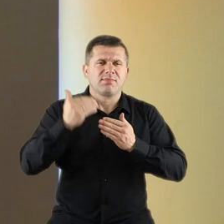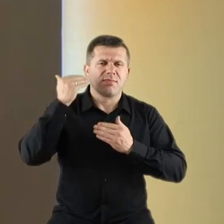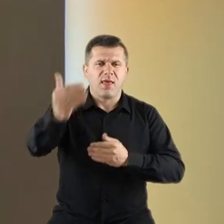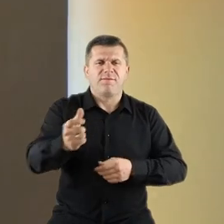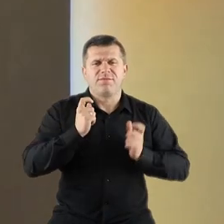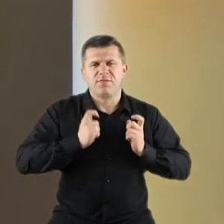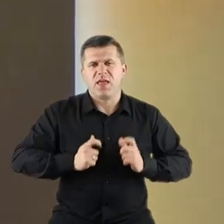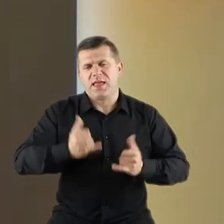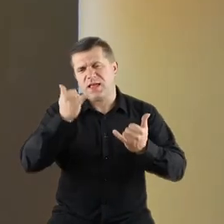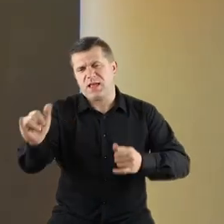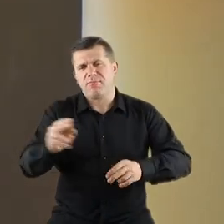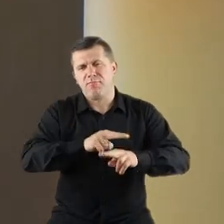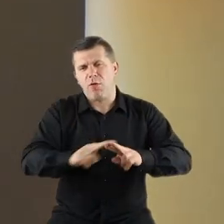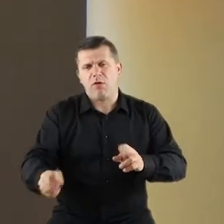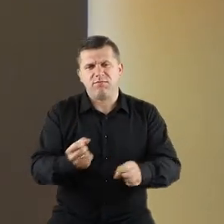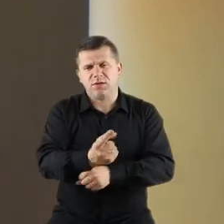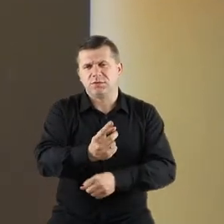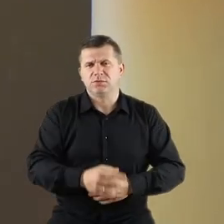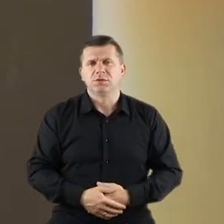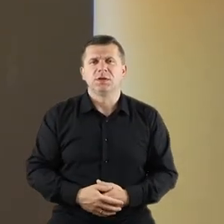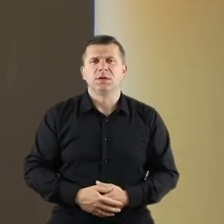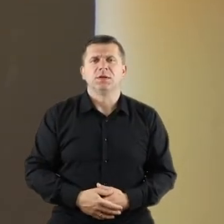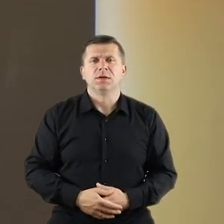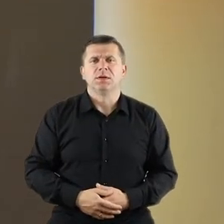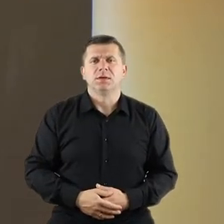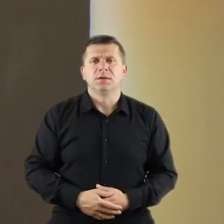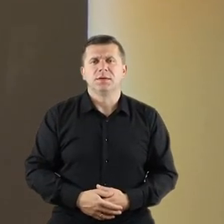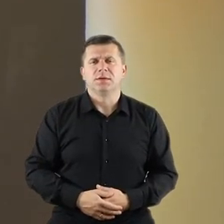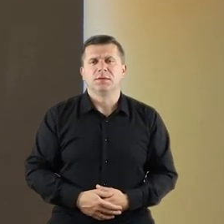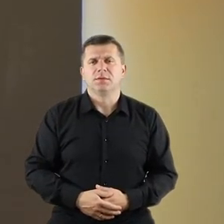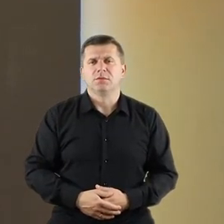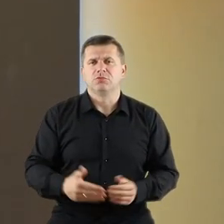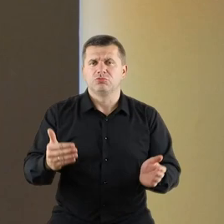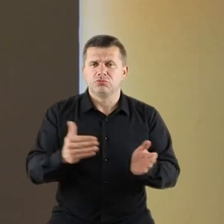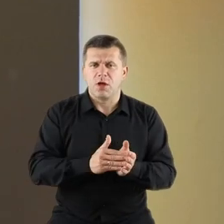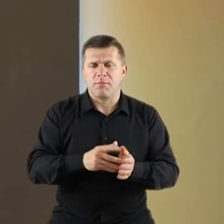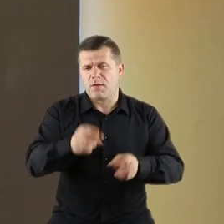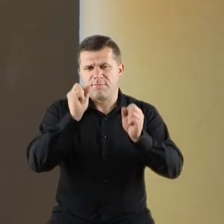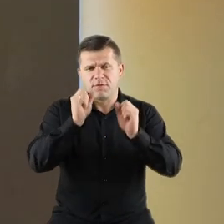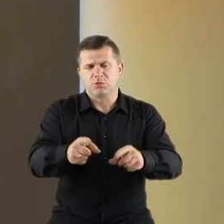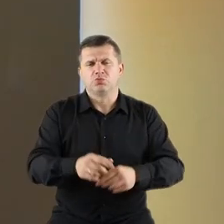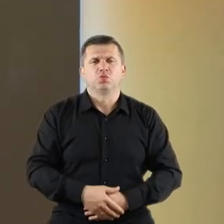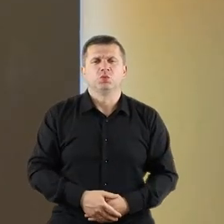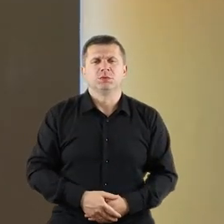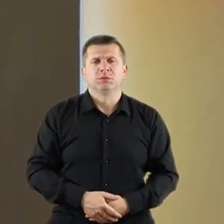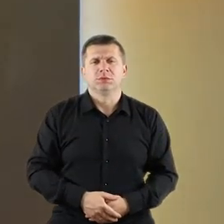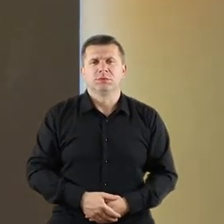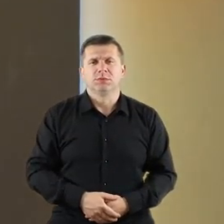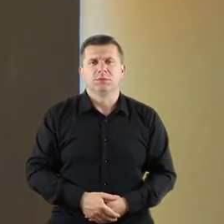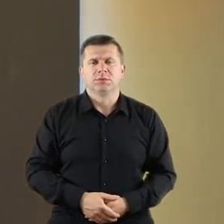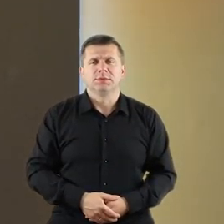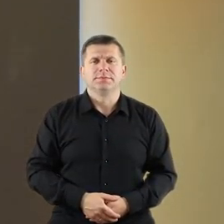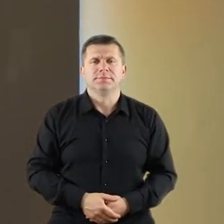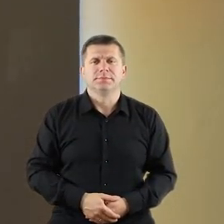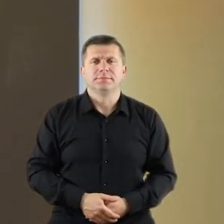rolę innej wsi a więc my jesteśmy bezpieczni trzeba tamtym podrzucić i proszę państwa